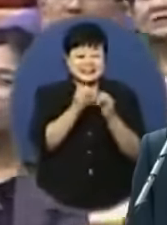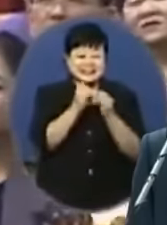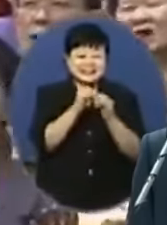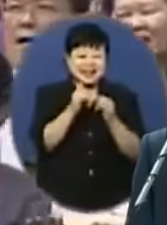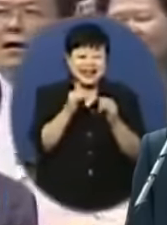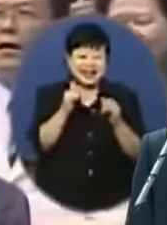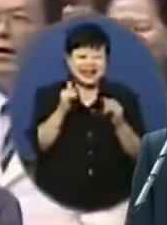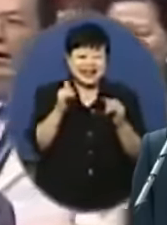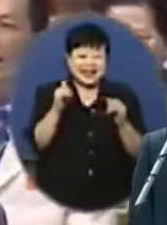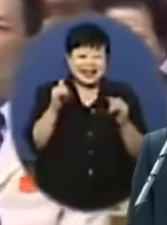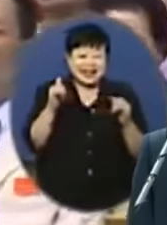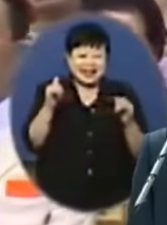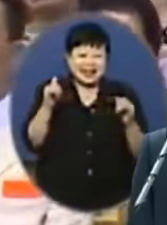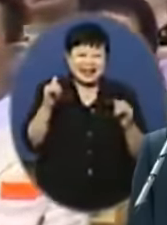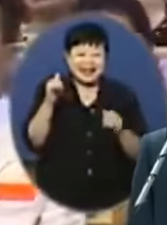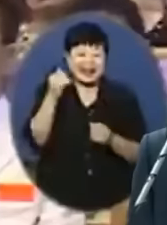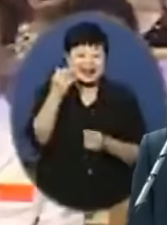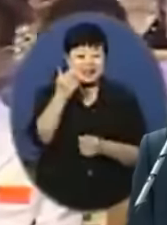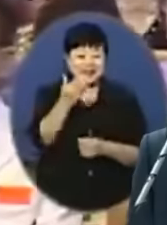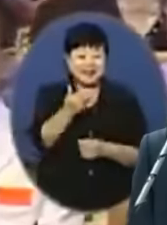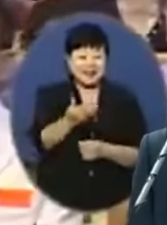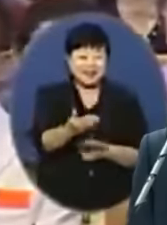사랑하는 자.